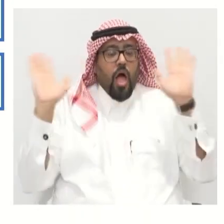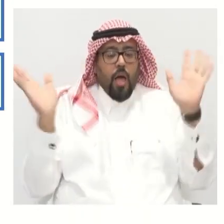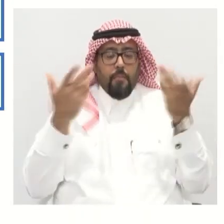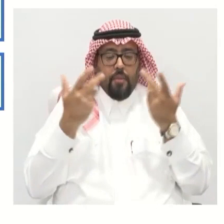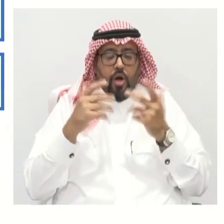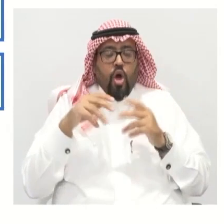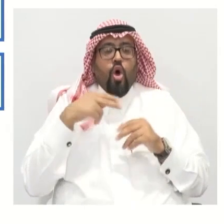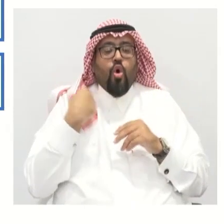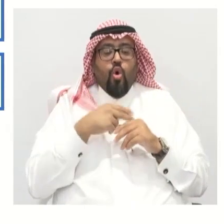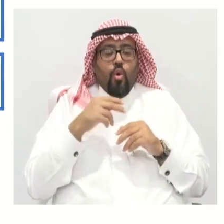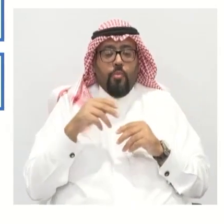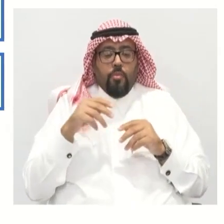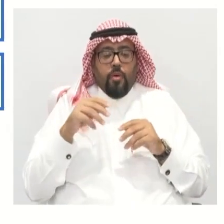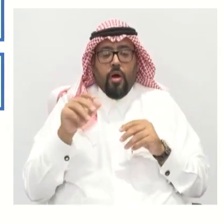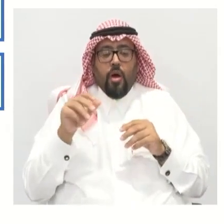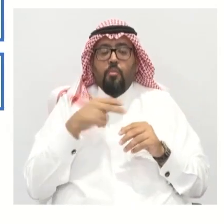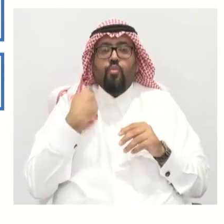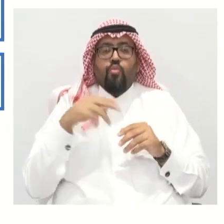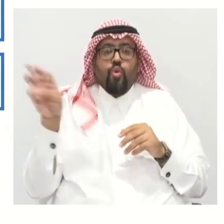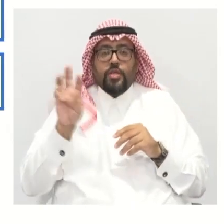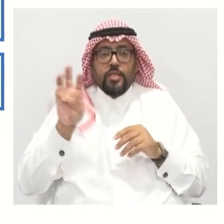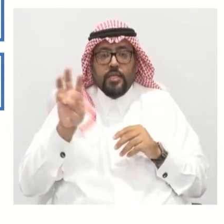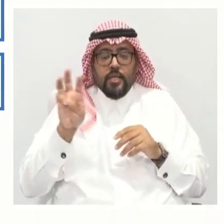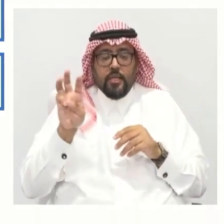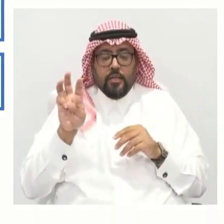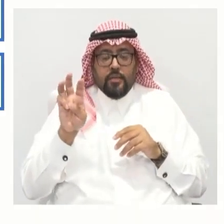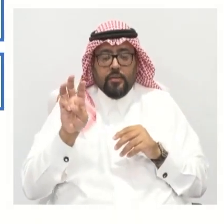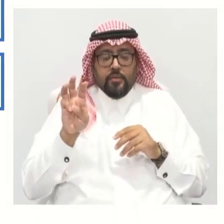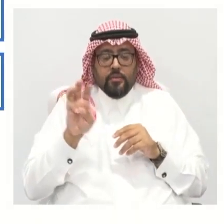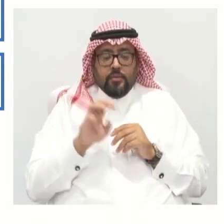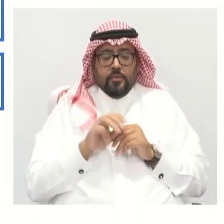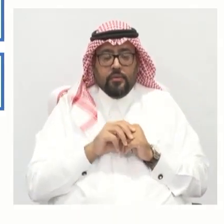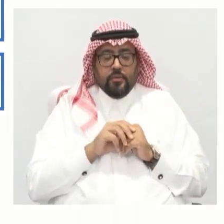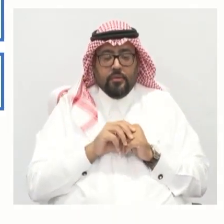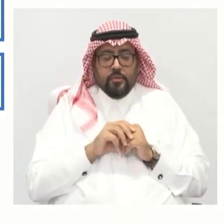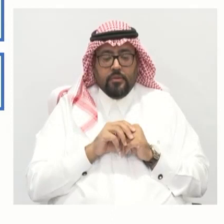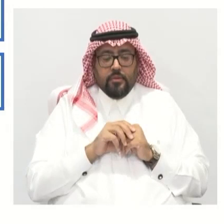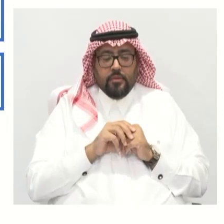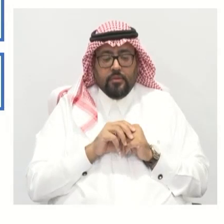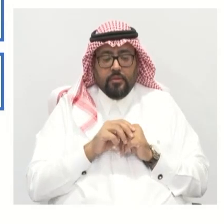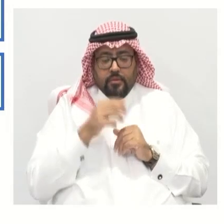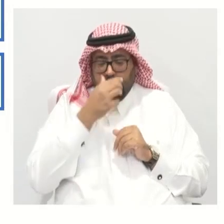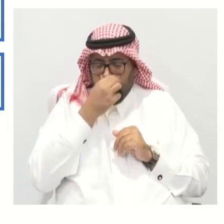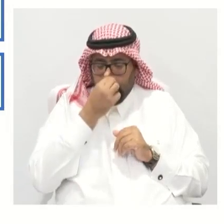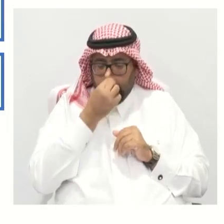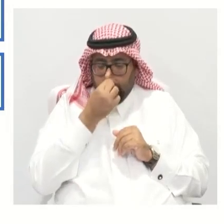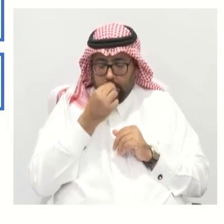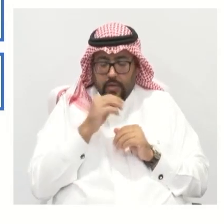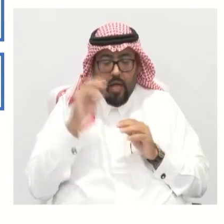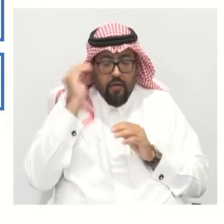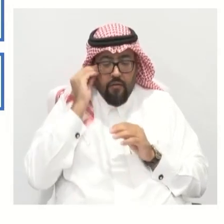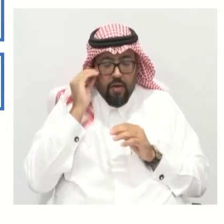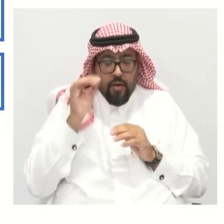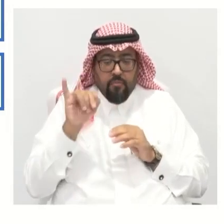المؤسسات الحكوميه مؤسسات الدوله احسنتم بارك الله فيكم عرف او عرفي